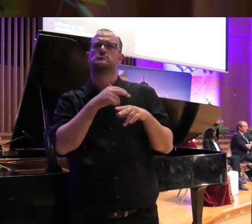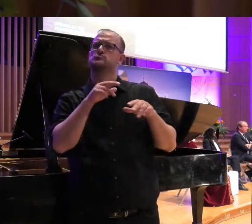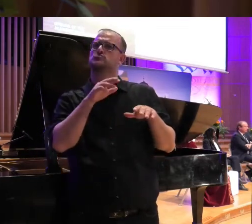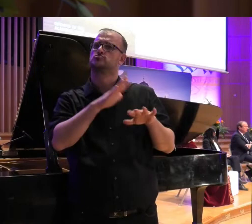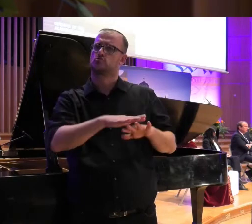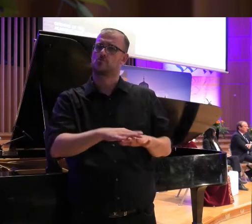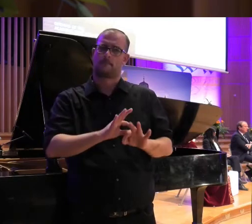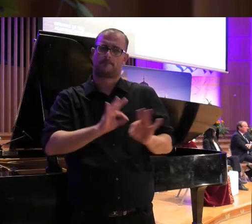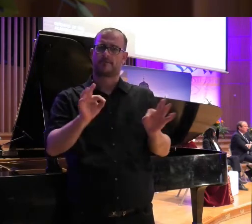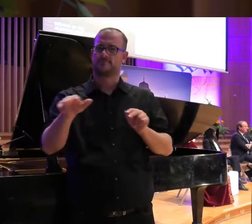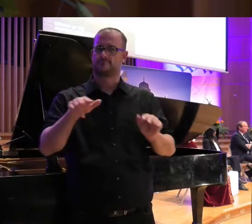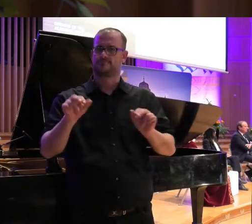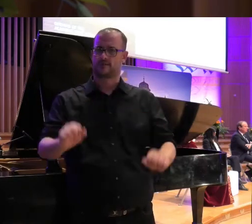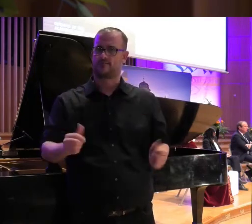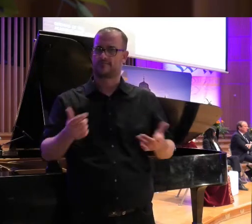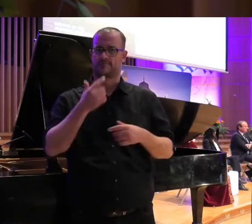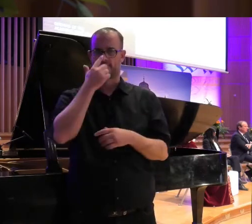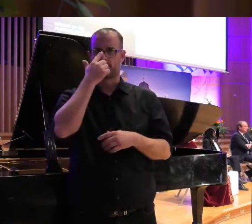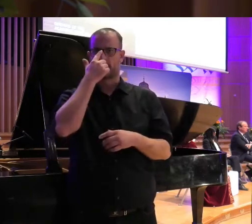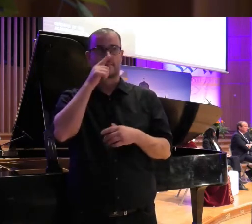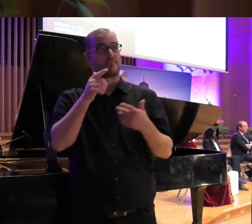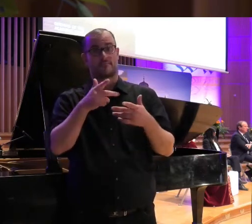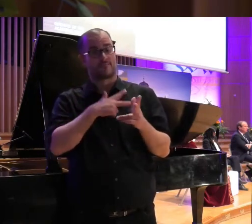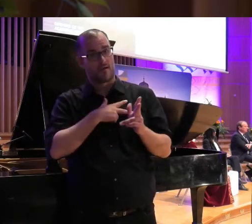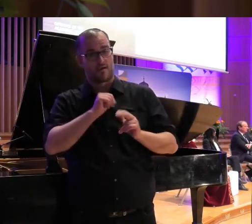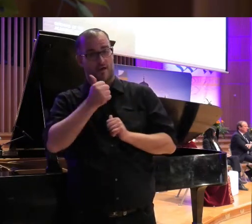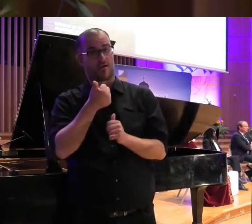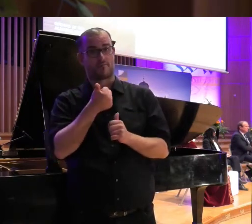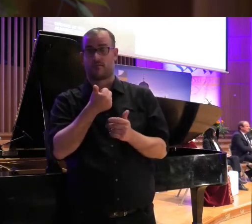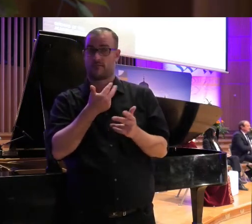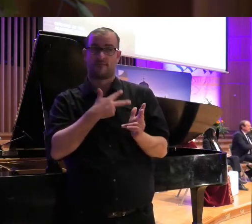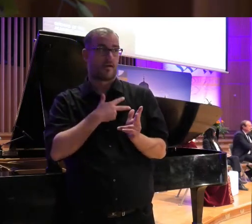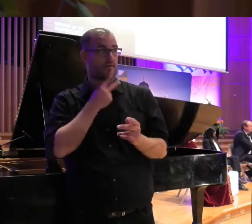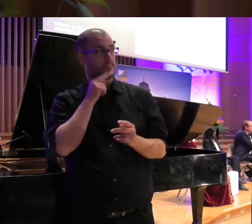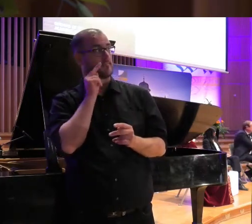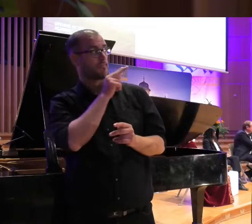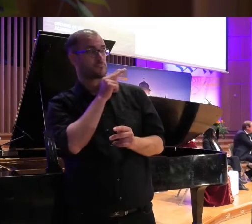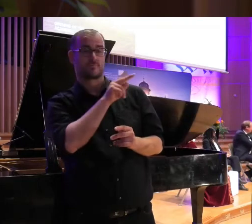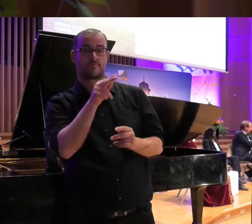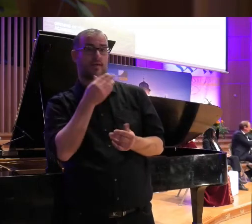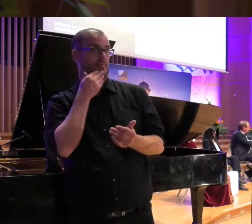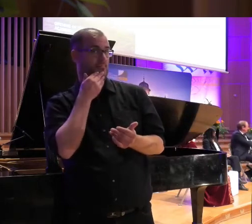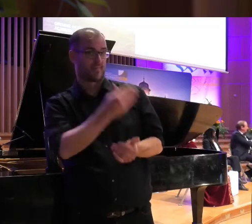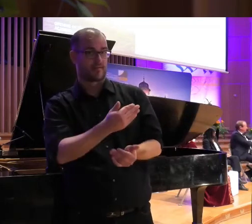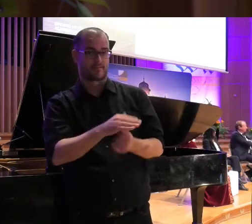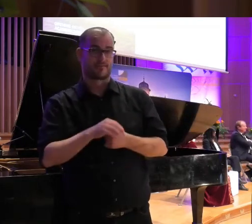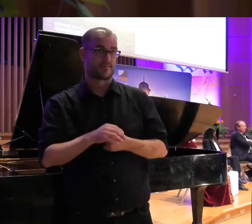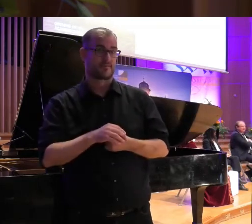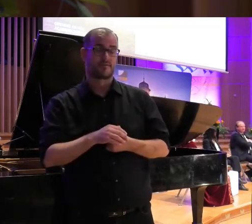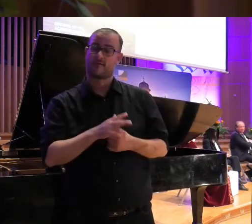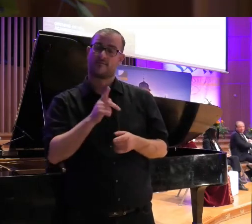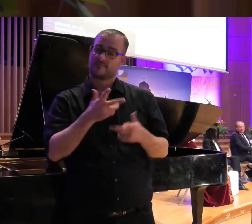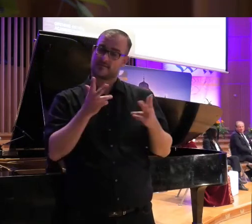besser koordiniert werden kann. Und das ist wirklich ganz einmalig, da muss ich auch nochmal dankend in diese Richtung hinüberschauen. Also dass es wirklich ein